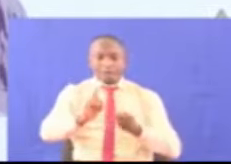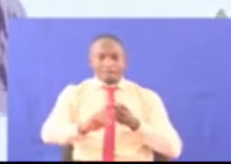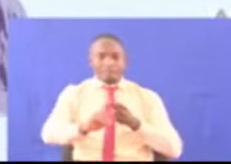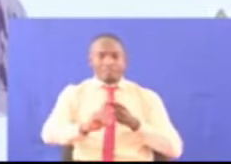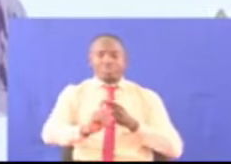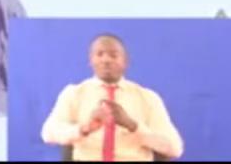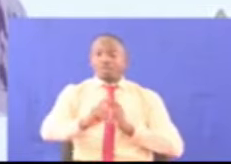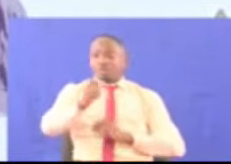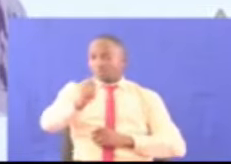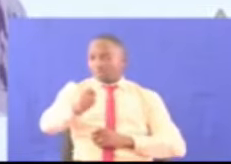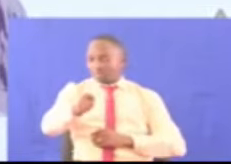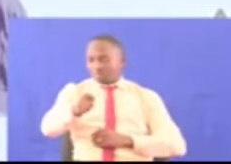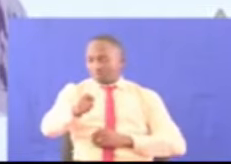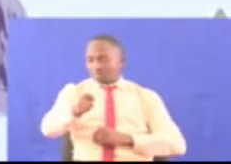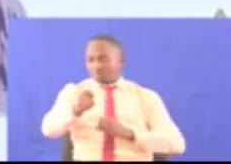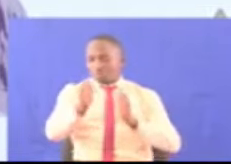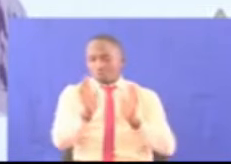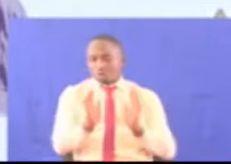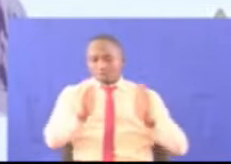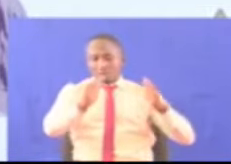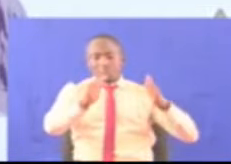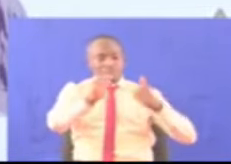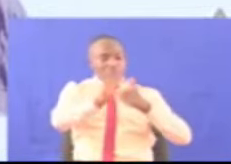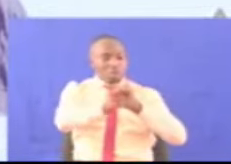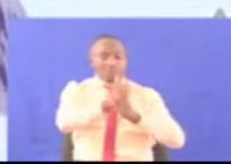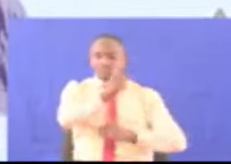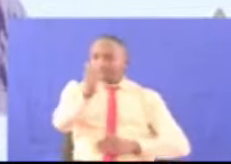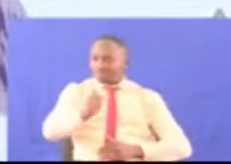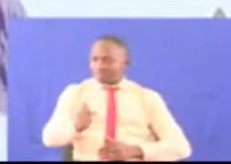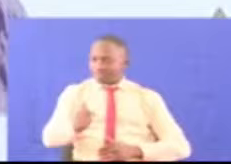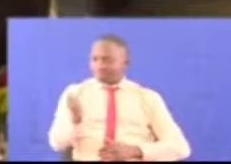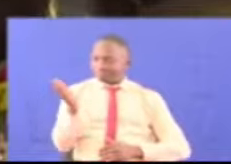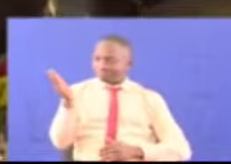Niwasalimu tena kwa Jamhuri ya Sauti ya Jamhuri ya Muungano wa Tanzania.